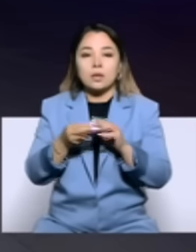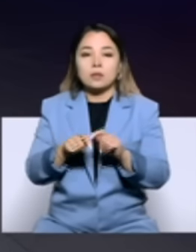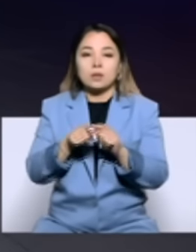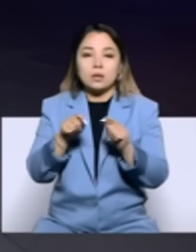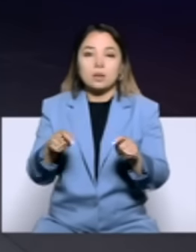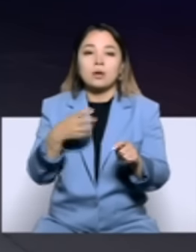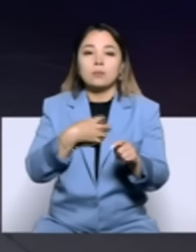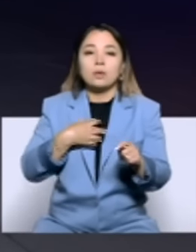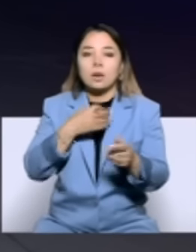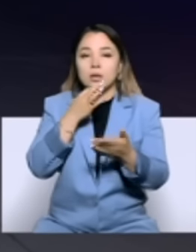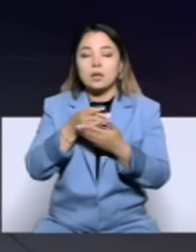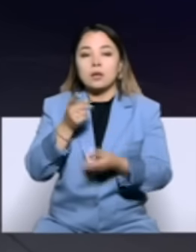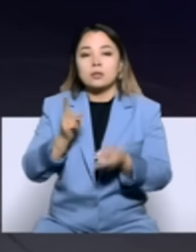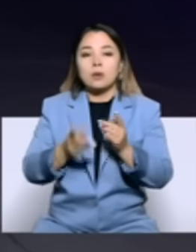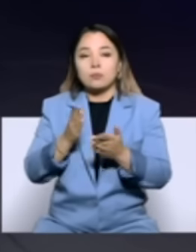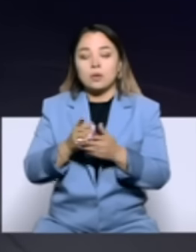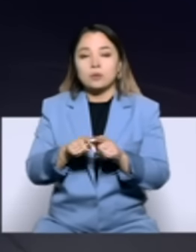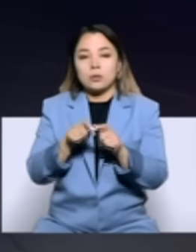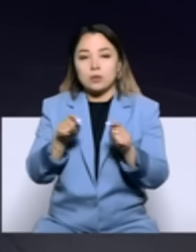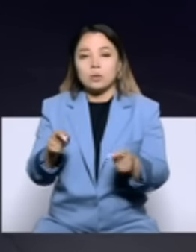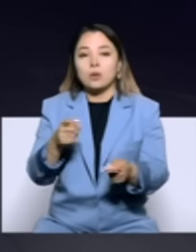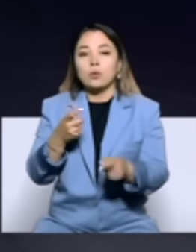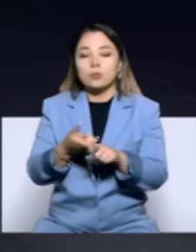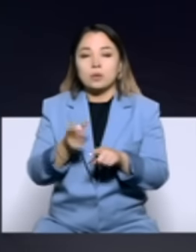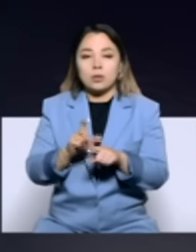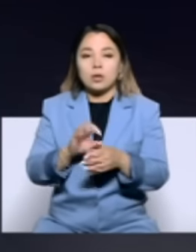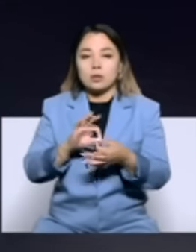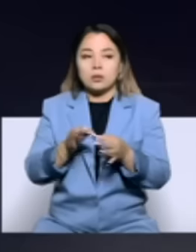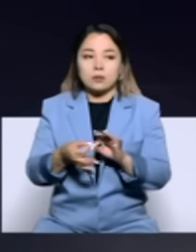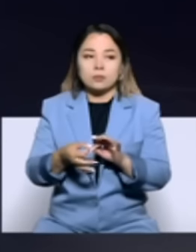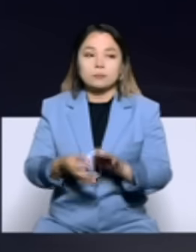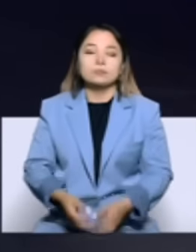жасаудың мәні рас зор, өте-мөте.